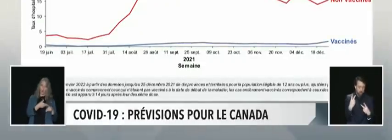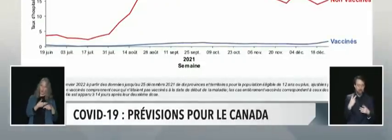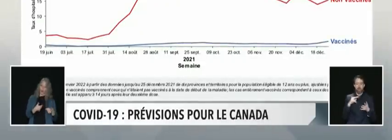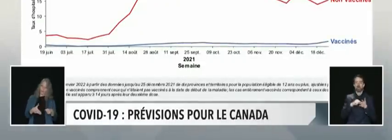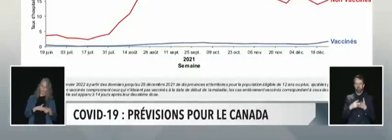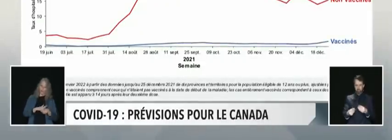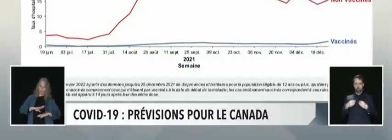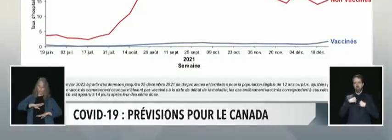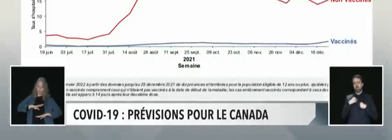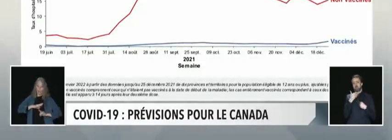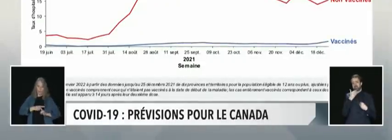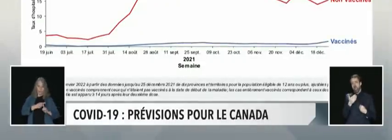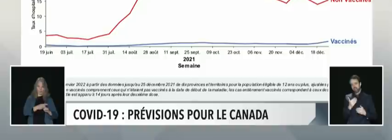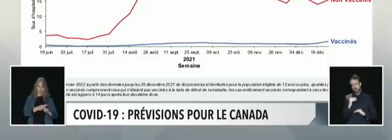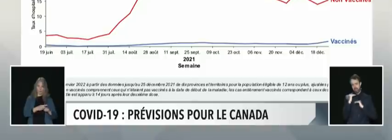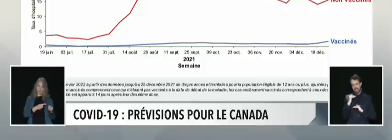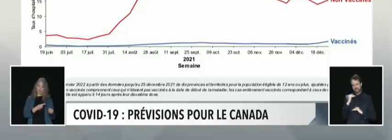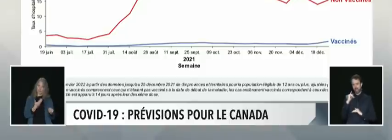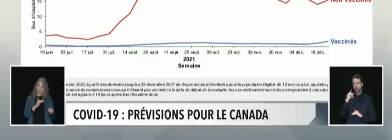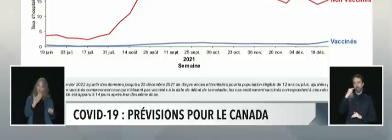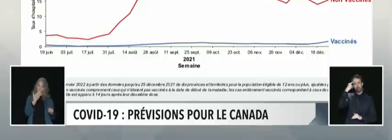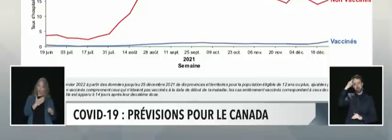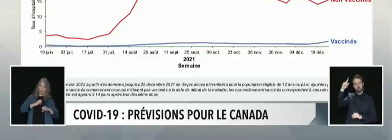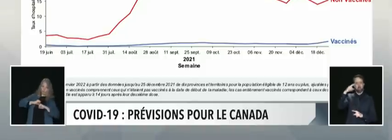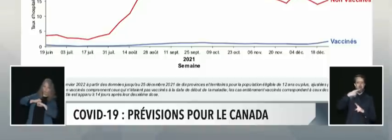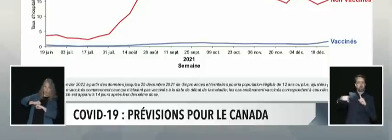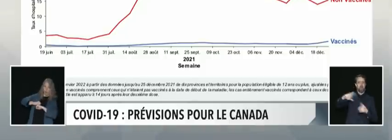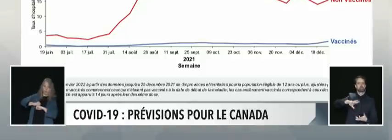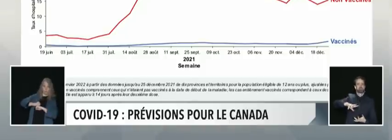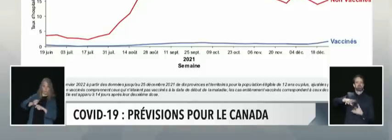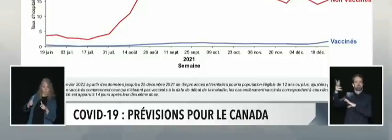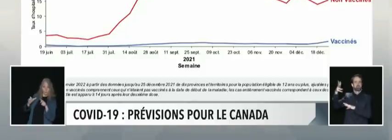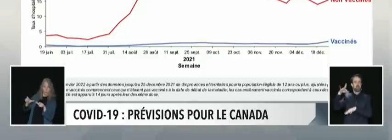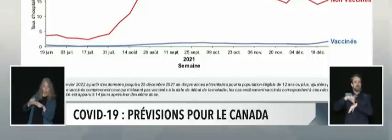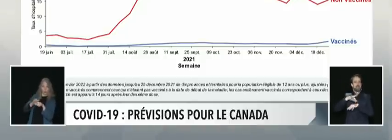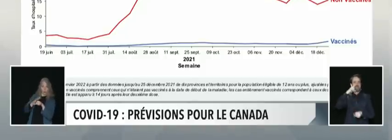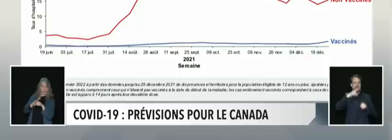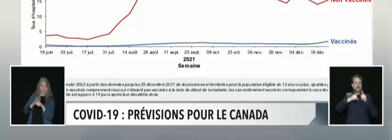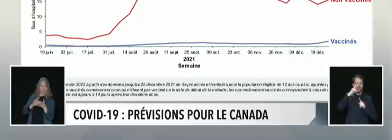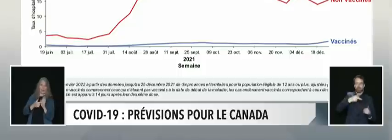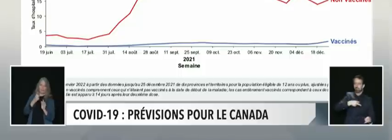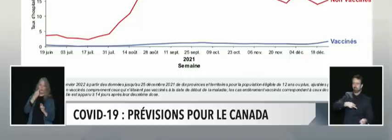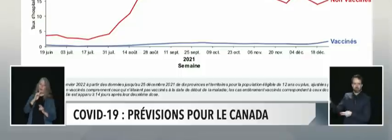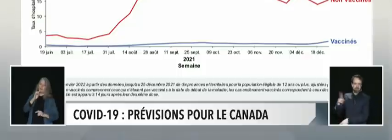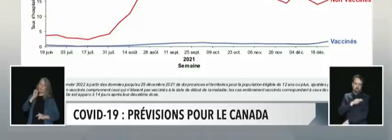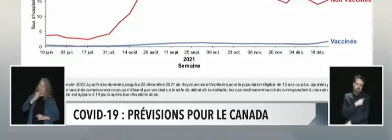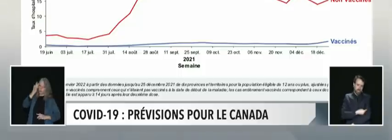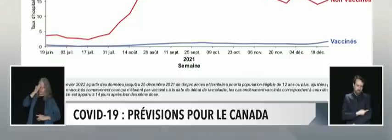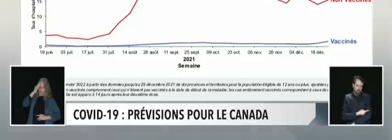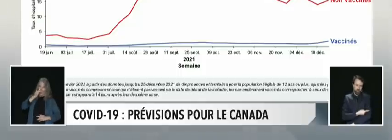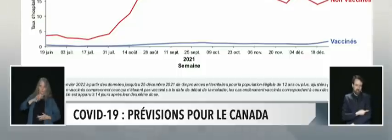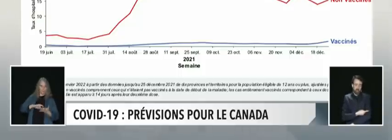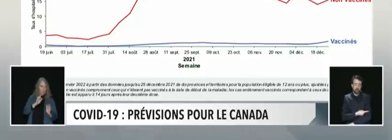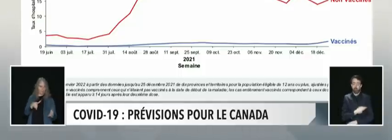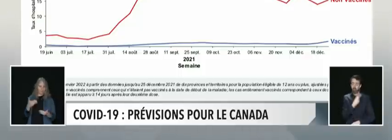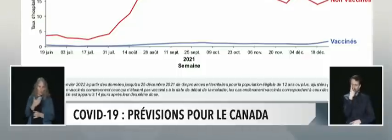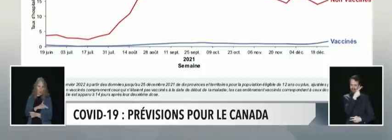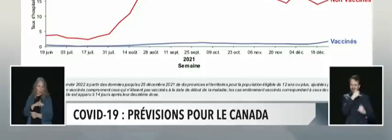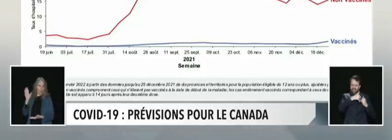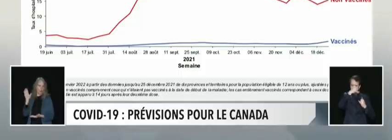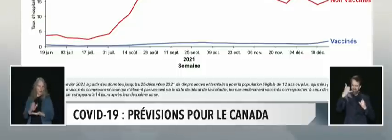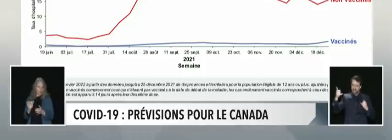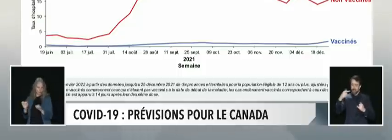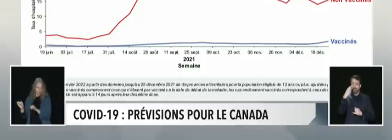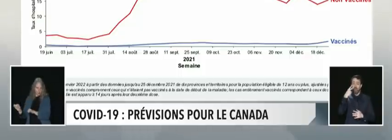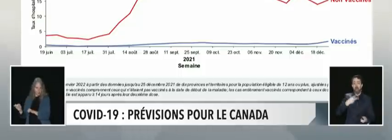protection contre les maladies graves nécessitant l'hospitalisation. Dans ce graphique, la forme de la coupe de ces